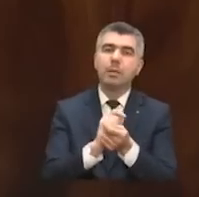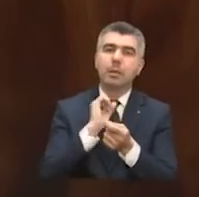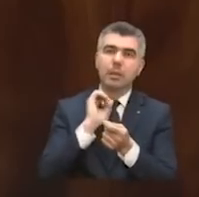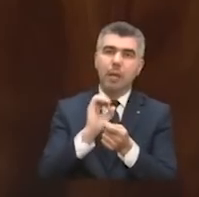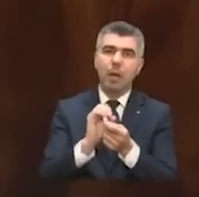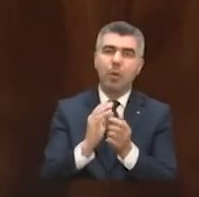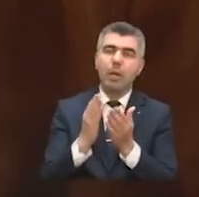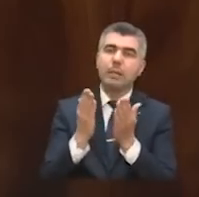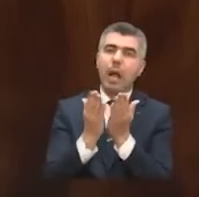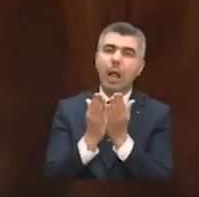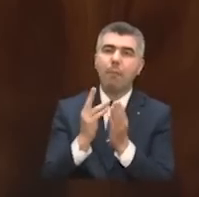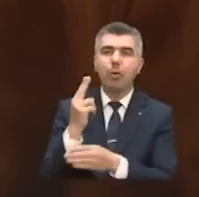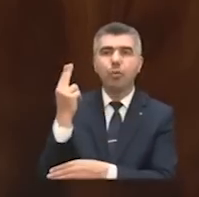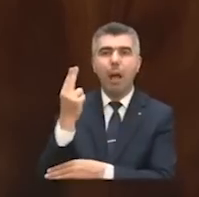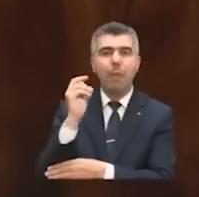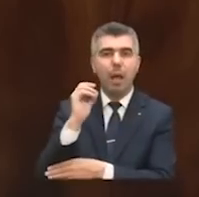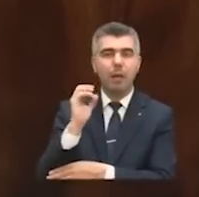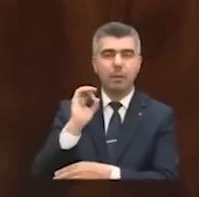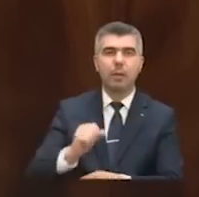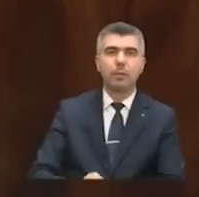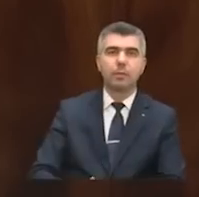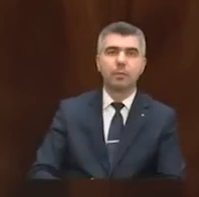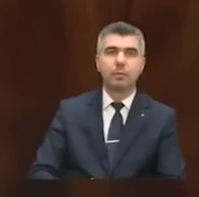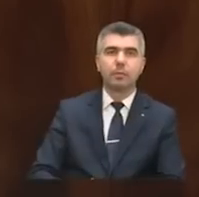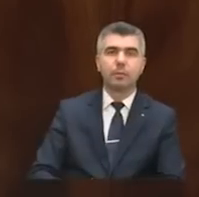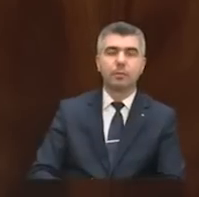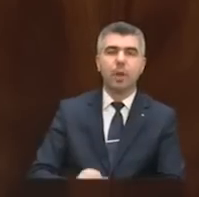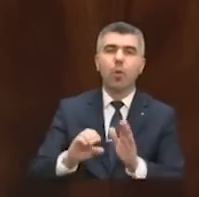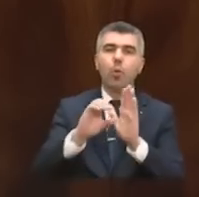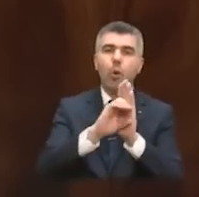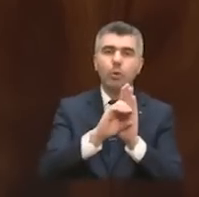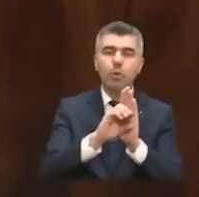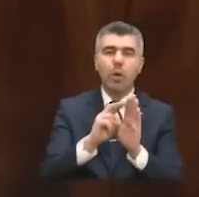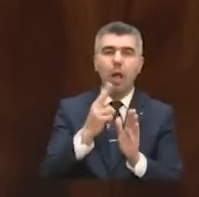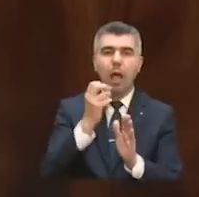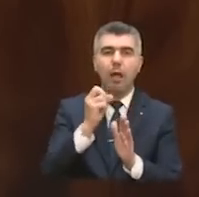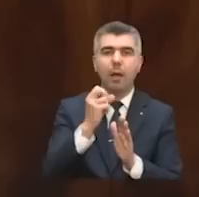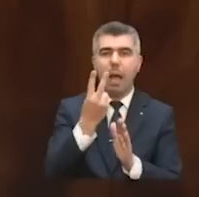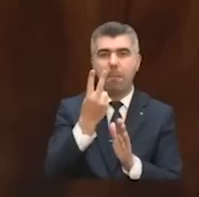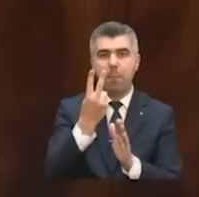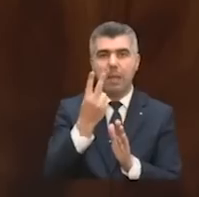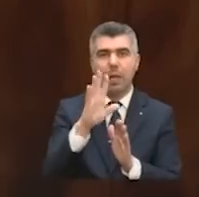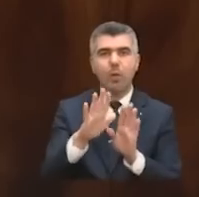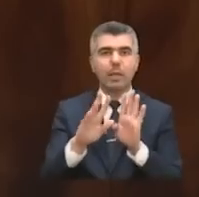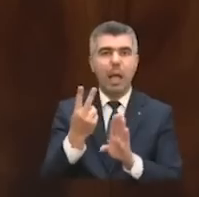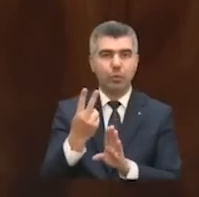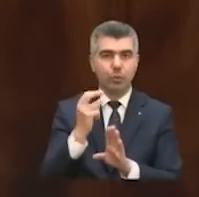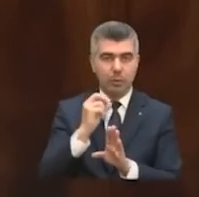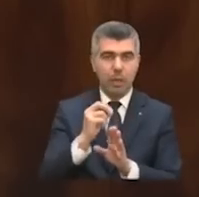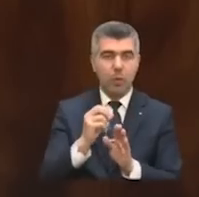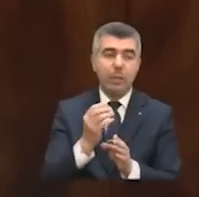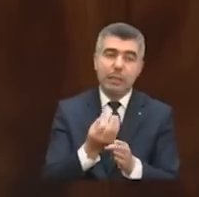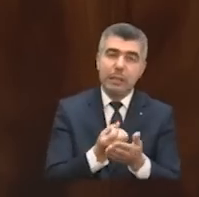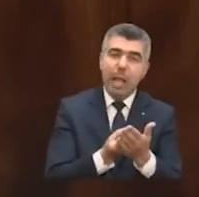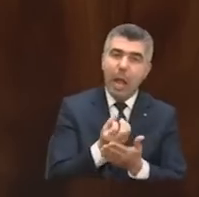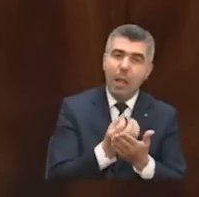ديال الطلبه على الجامعه ديالنا. ملي نرجعوا للكود 212، هذا الكود 212 قالت اللي بغى يتعلم يتعلم، ولكن اللي بغى